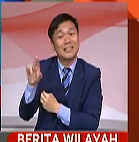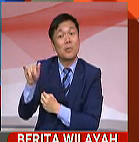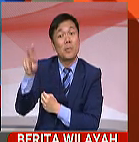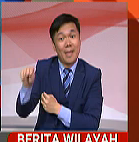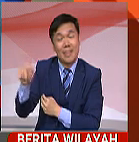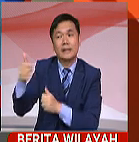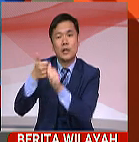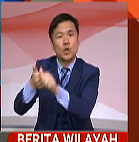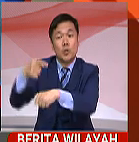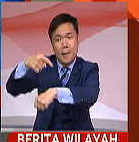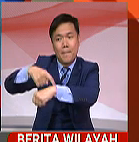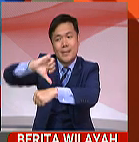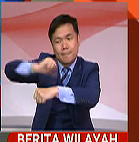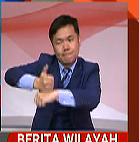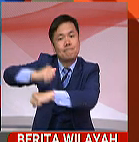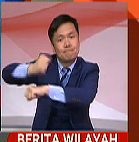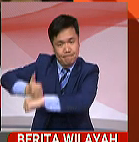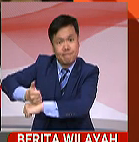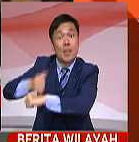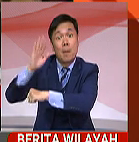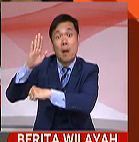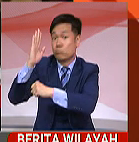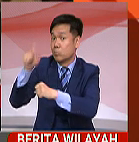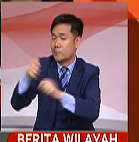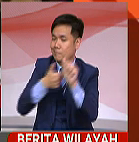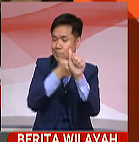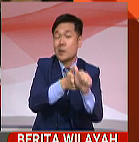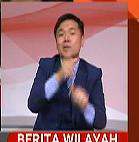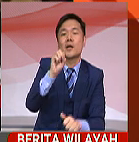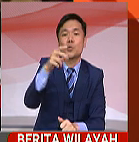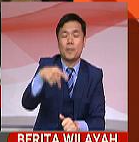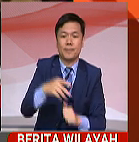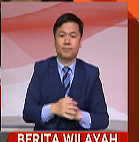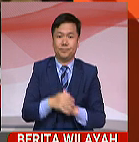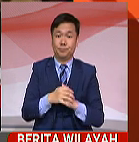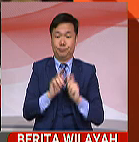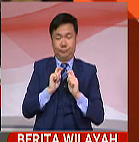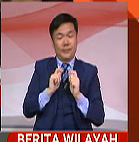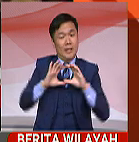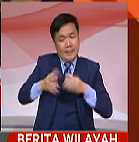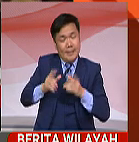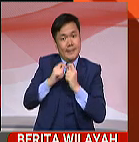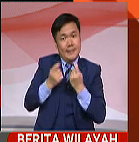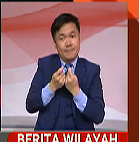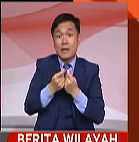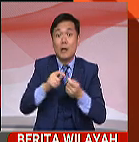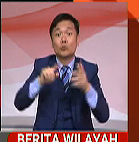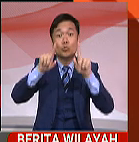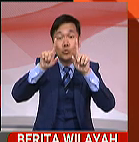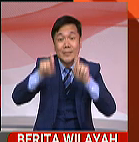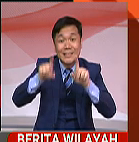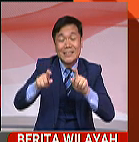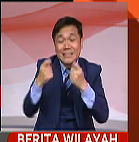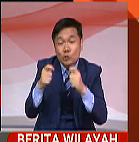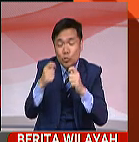janji berperingkat mengikut mematuhan SOP sedia ada. Beliau bersama anggota sesi simulasi imunisasi COVID-19 di Dewan